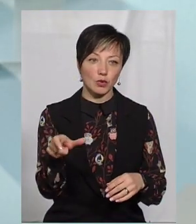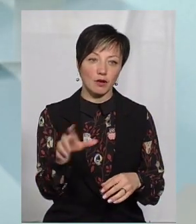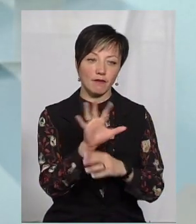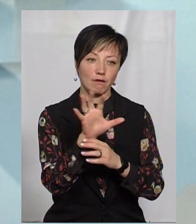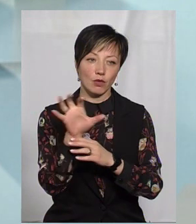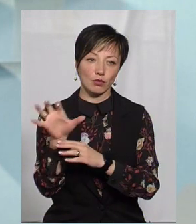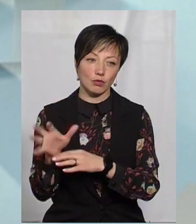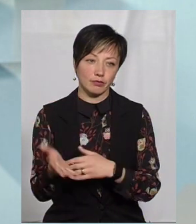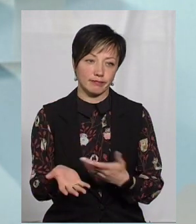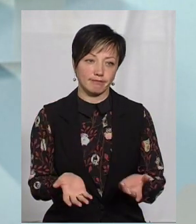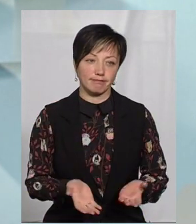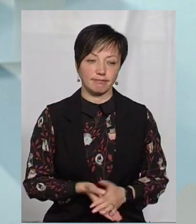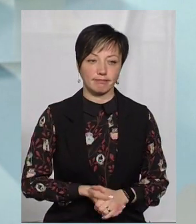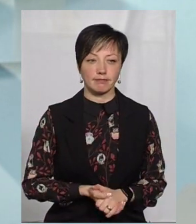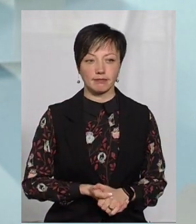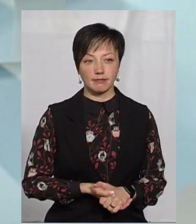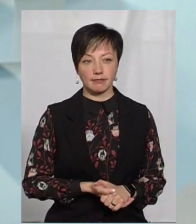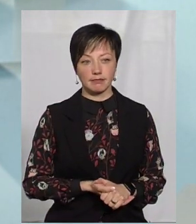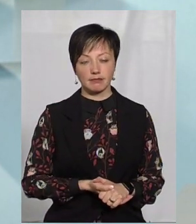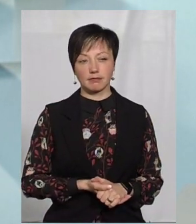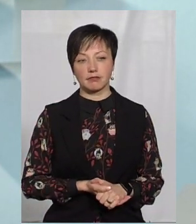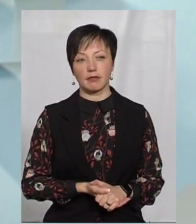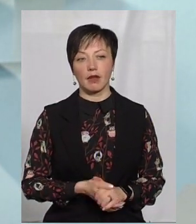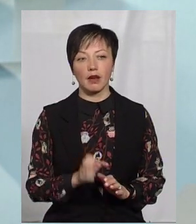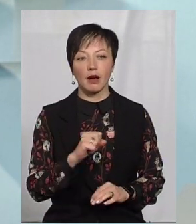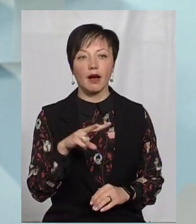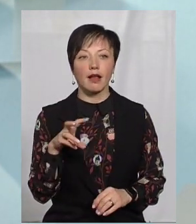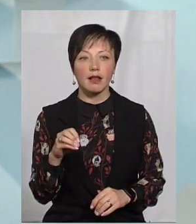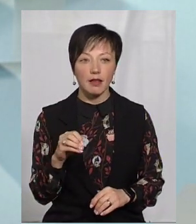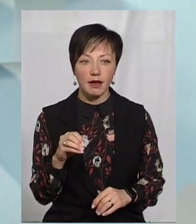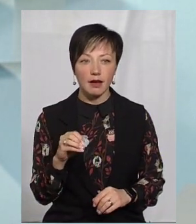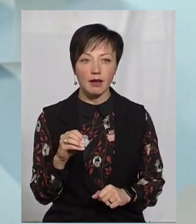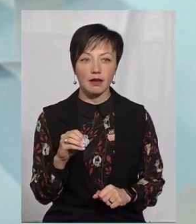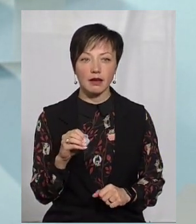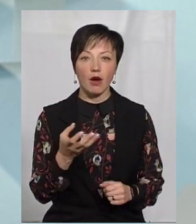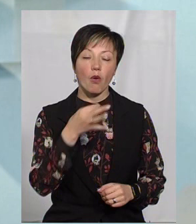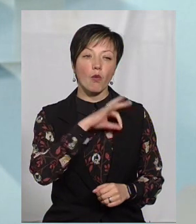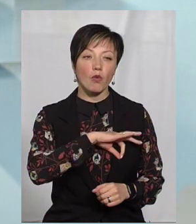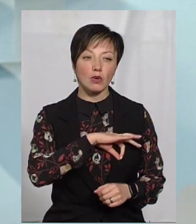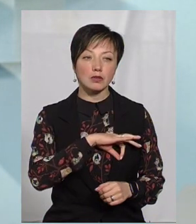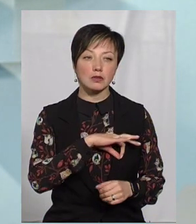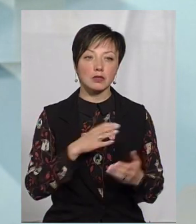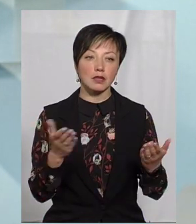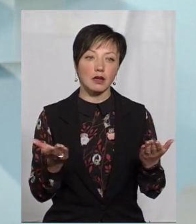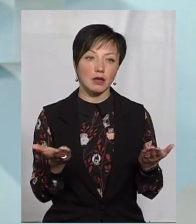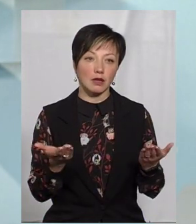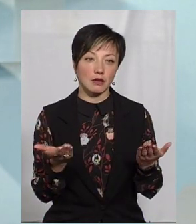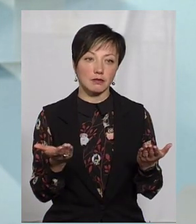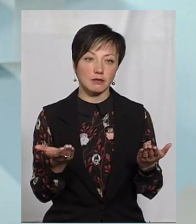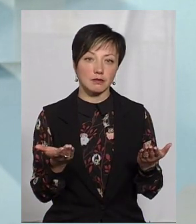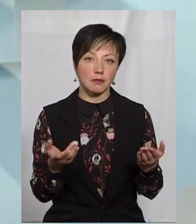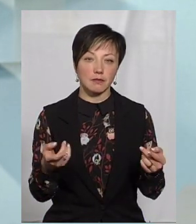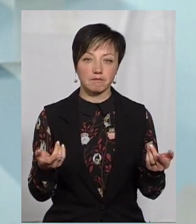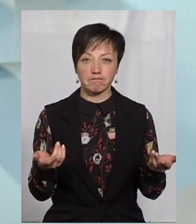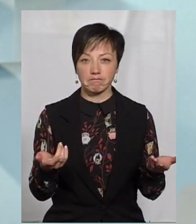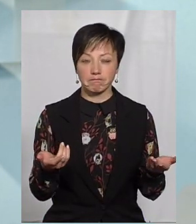нароблять фотографії президента на вулиці Проскурівській. От, але, ну, наскільки є з того користь, от, якась там безпосередня